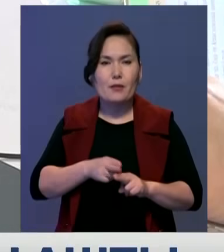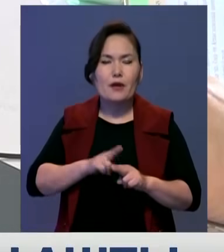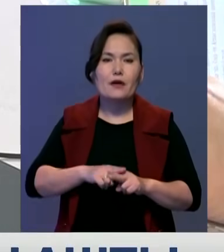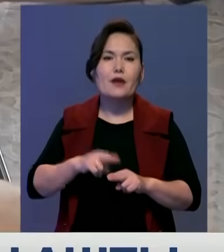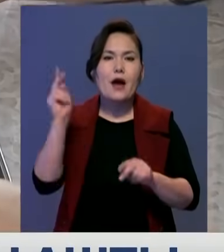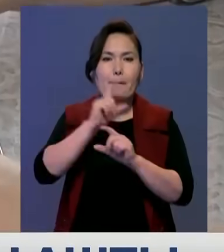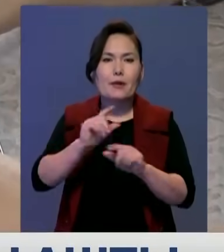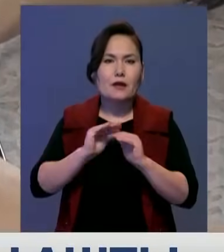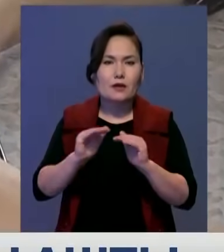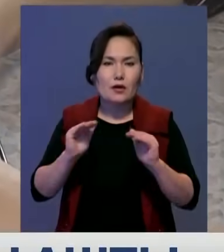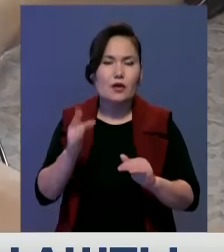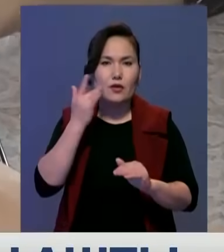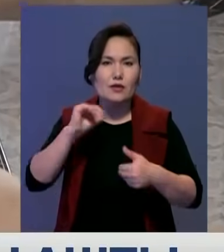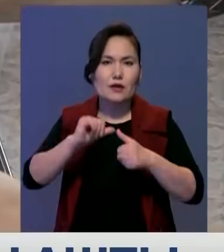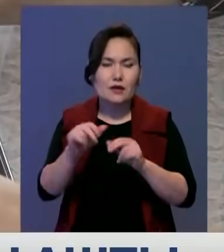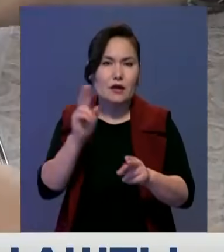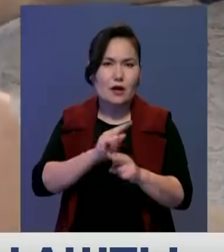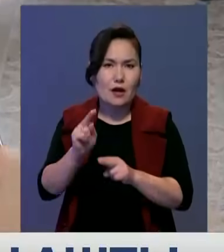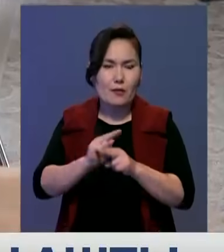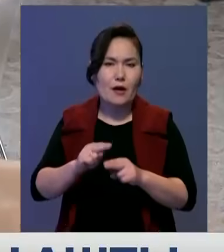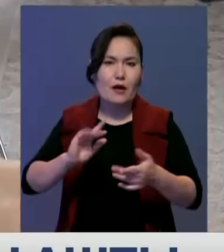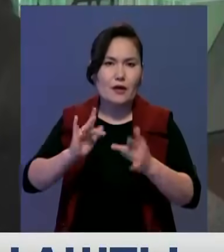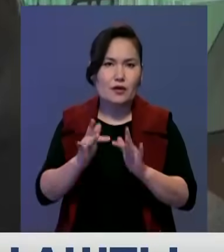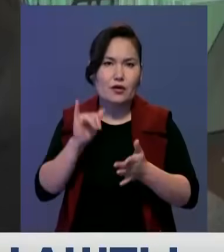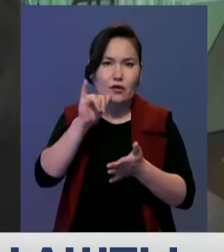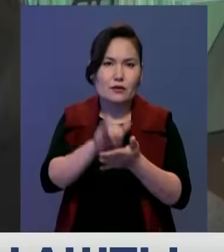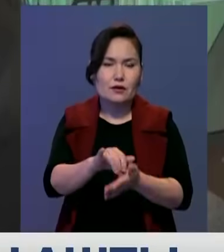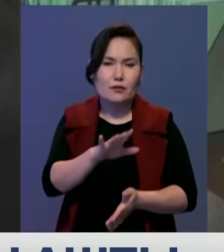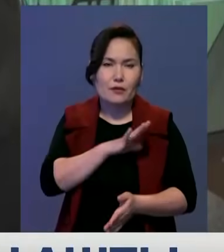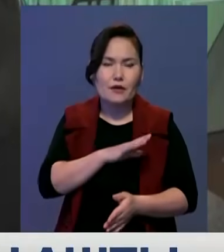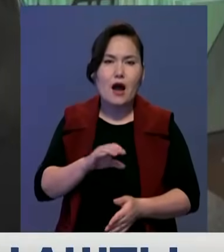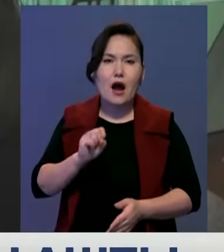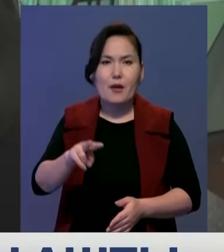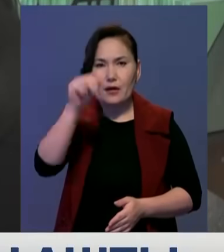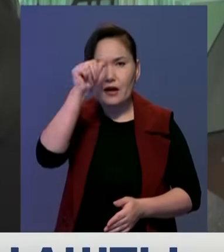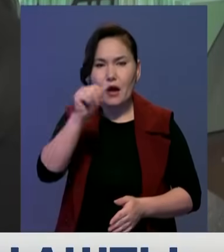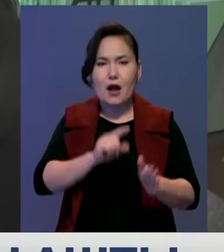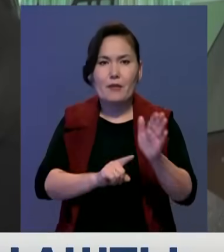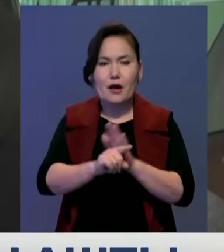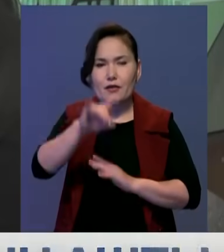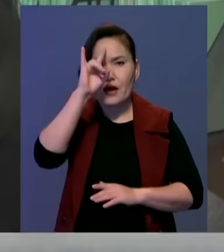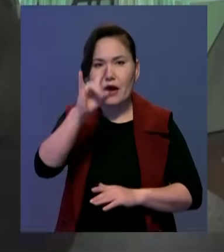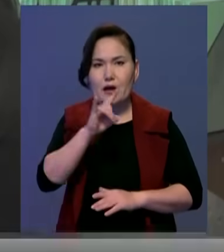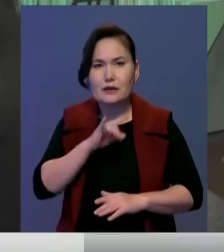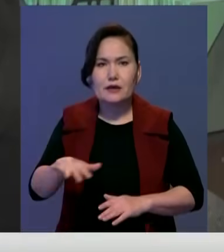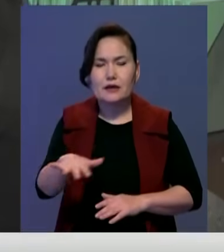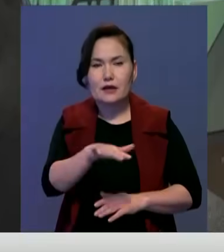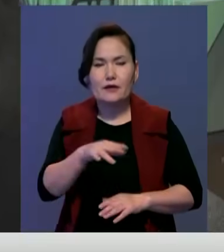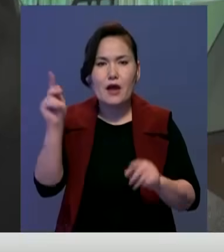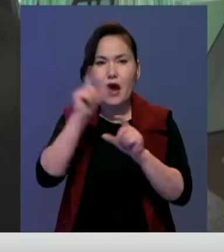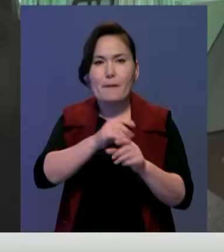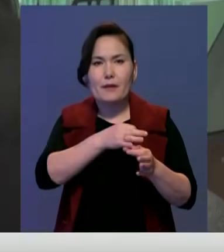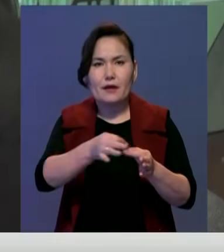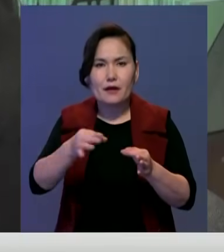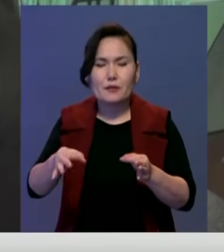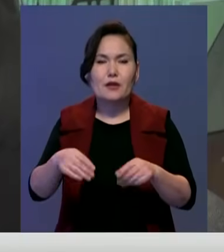пән сабақтарына жүйелі түрде слайд жасап, ғалам торға жүктеген. Сәуір айынан бастап, еліміздің барлық мектептері елімізде